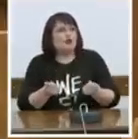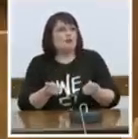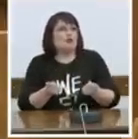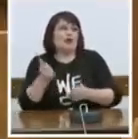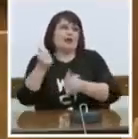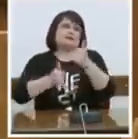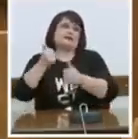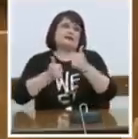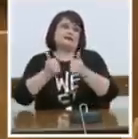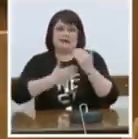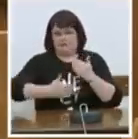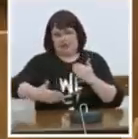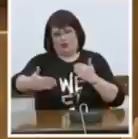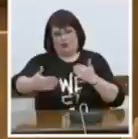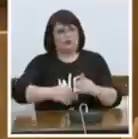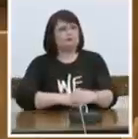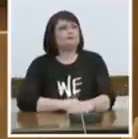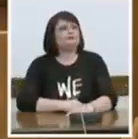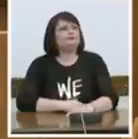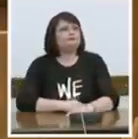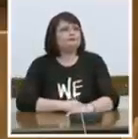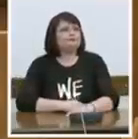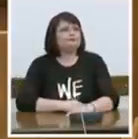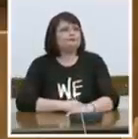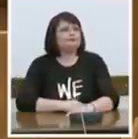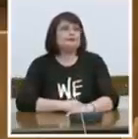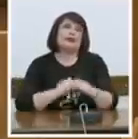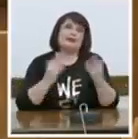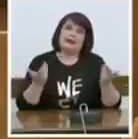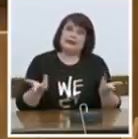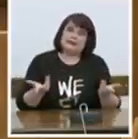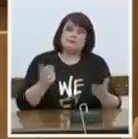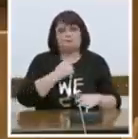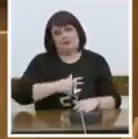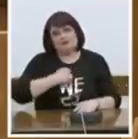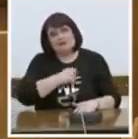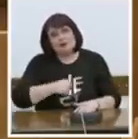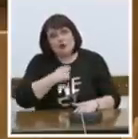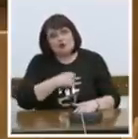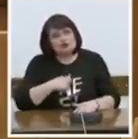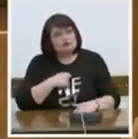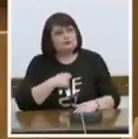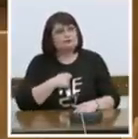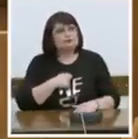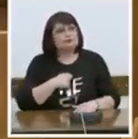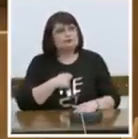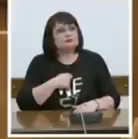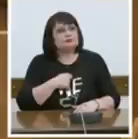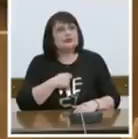εξεταστικής περίοδου. Γιατί δυστυχώς στην ψηφιακή